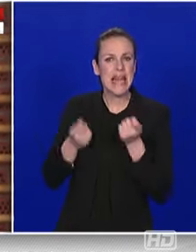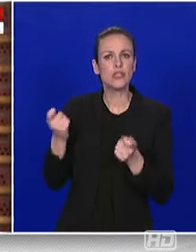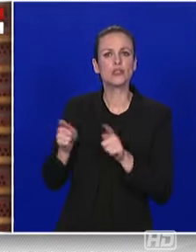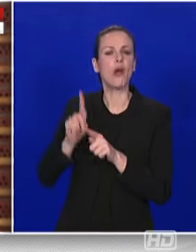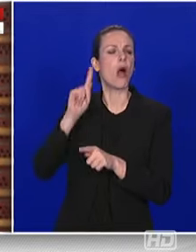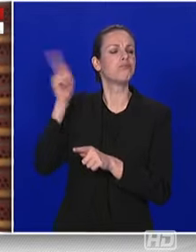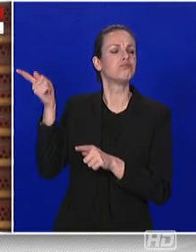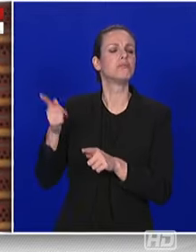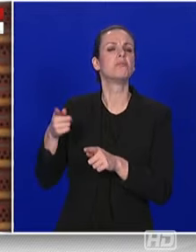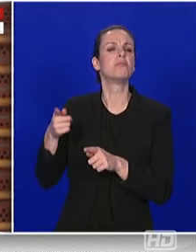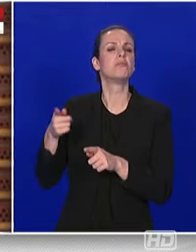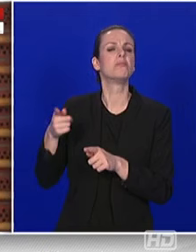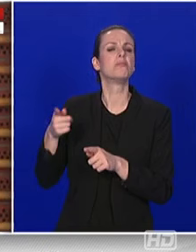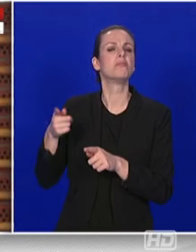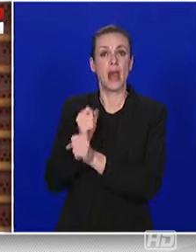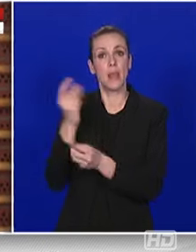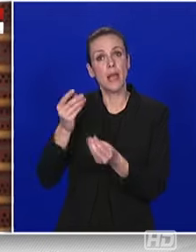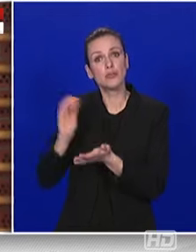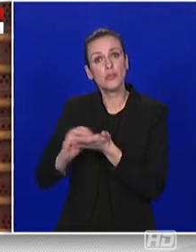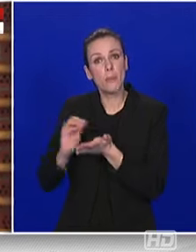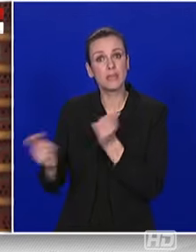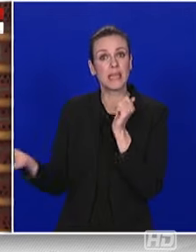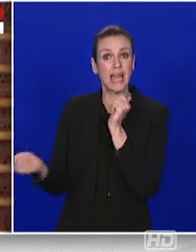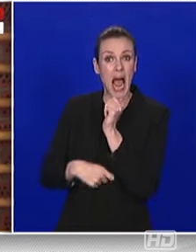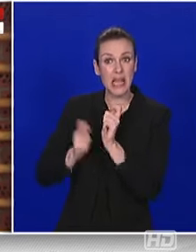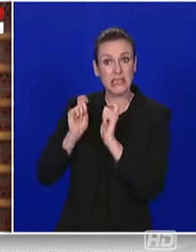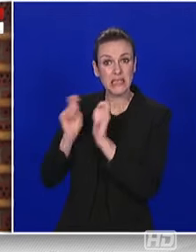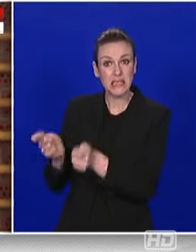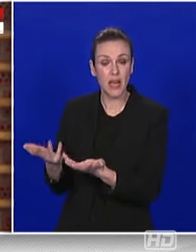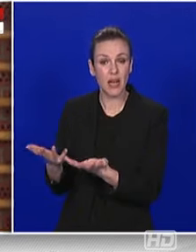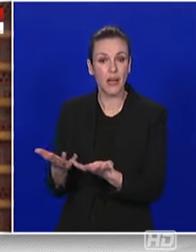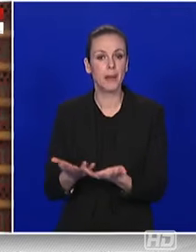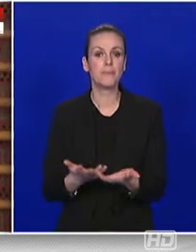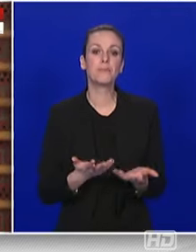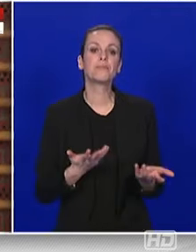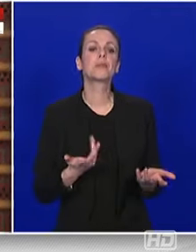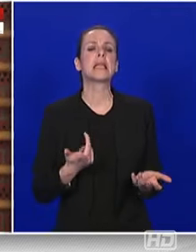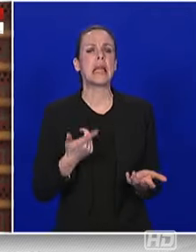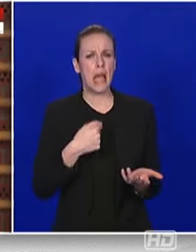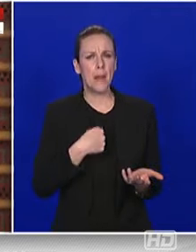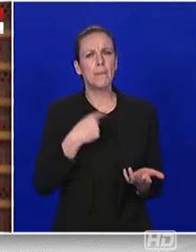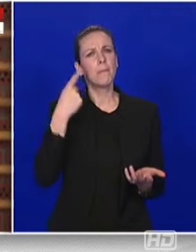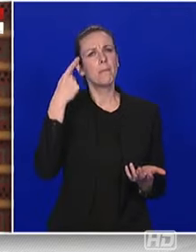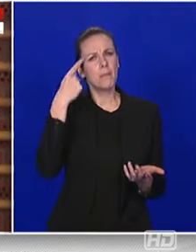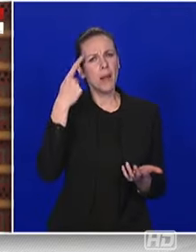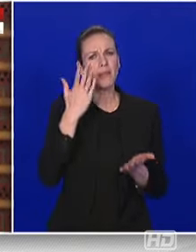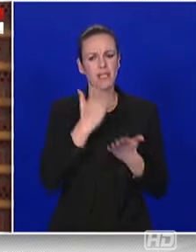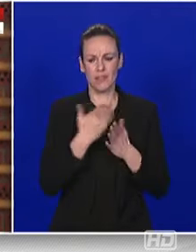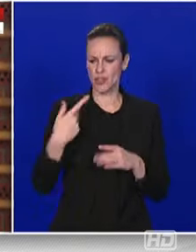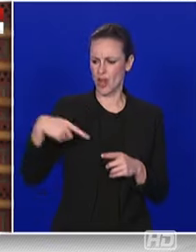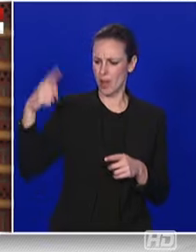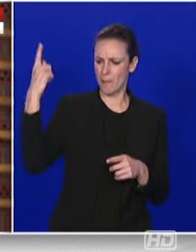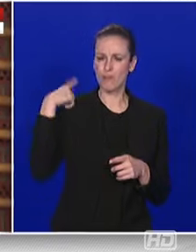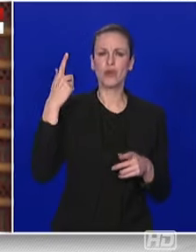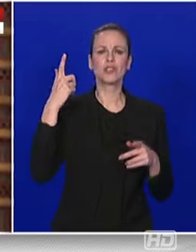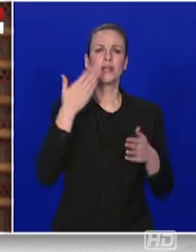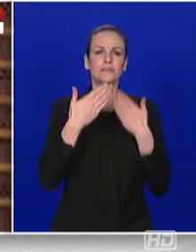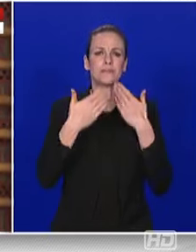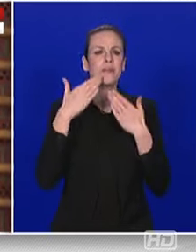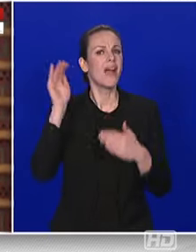je stožer donio? Jeste li napisali neke kazne? Pa mislim da je na prošloj sjednici vlade bilo